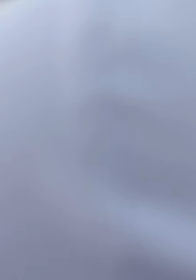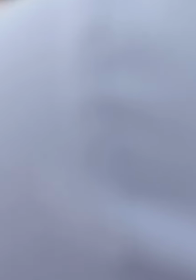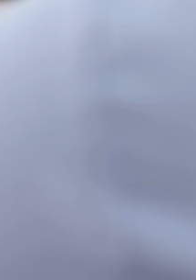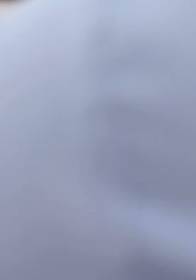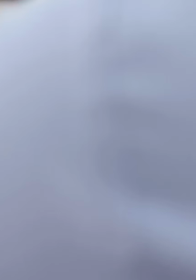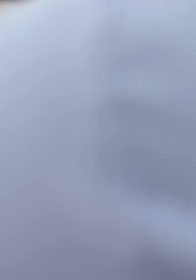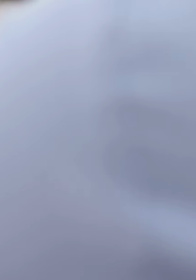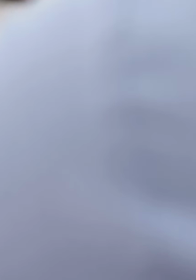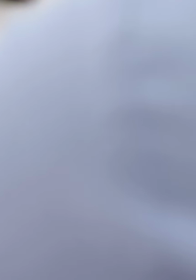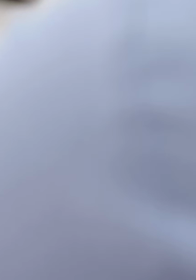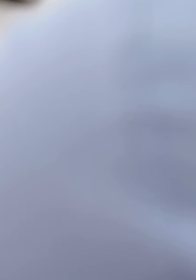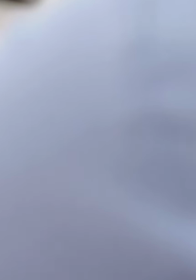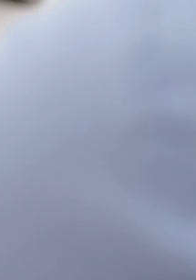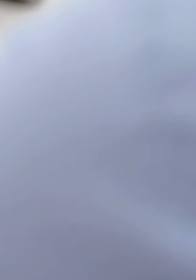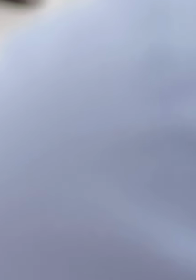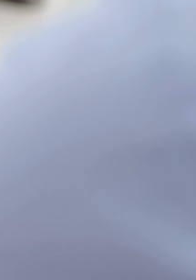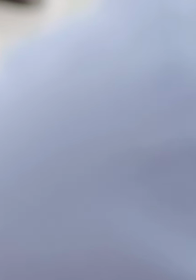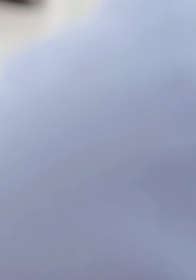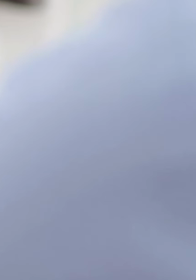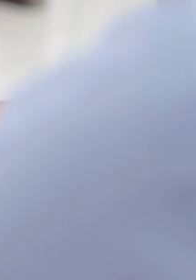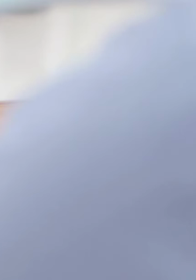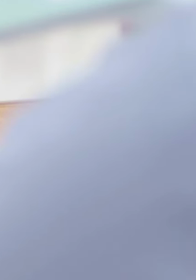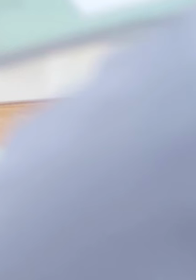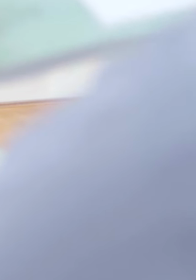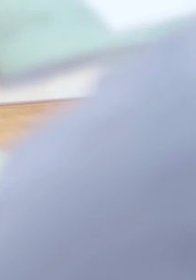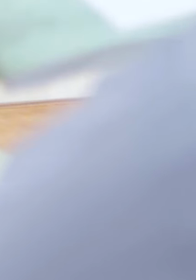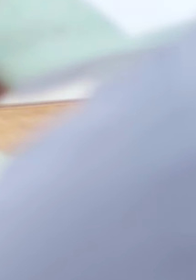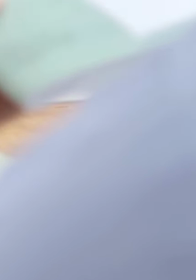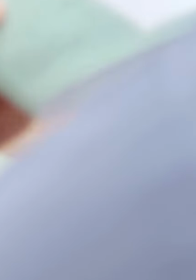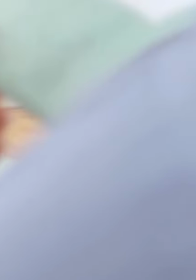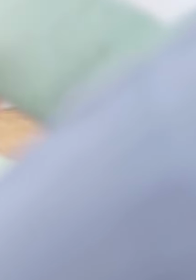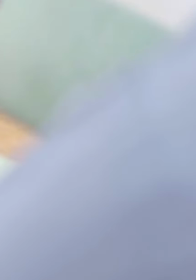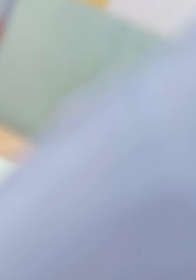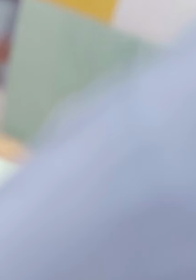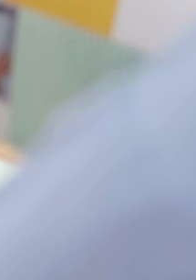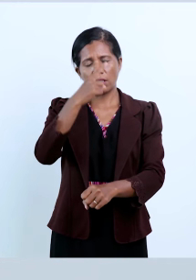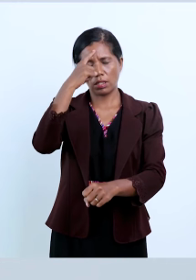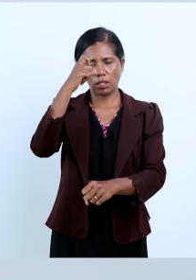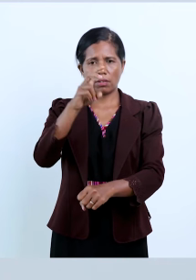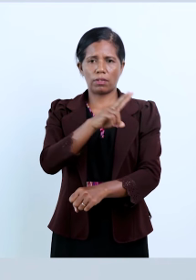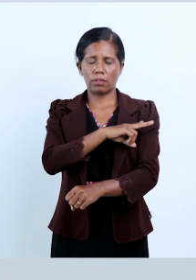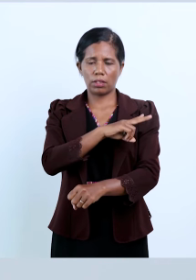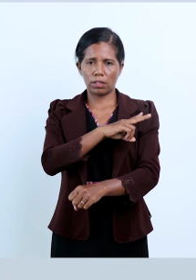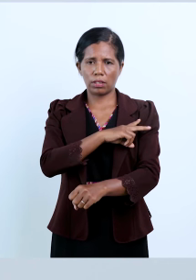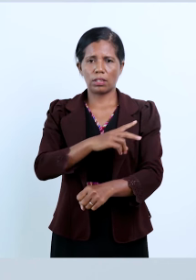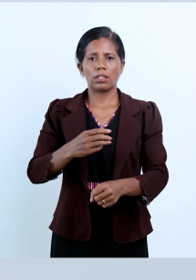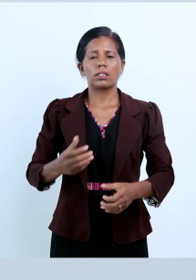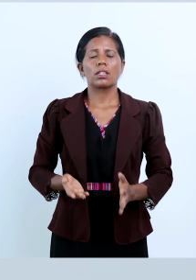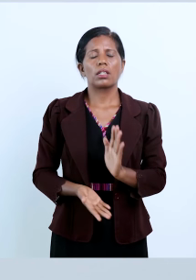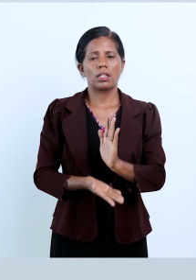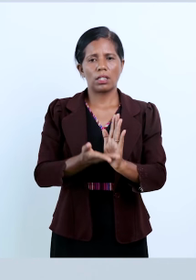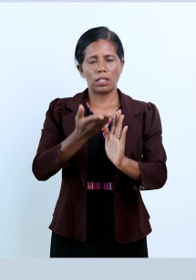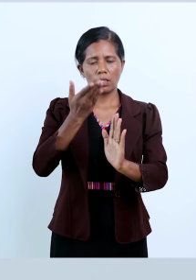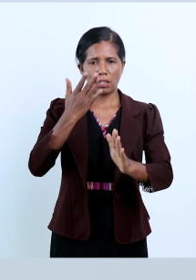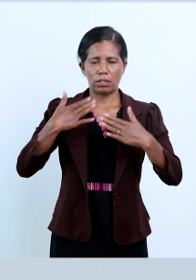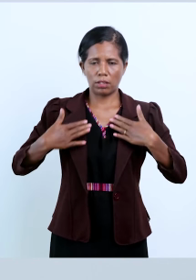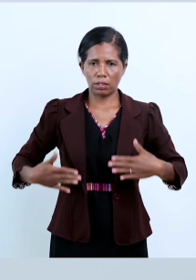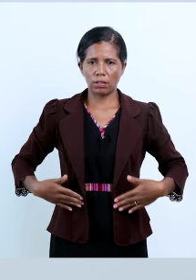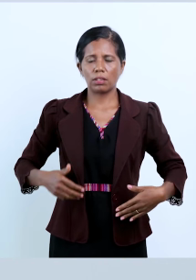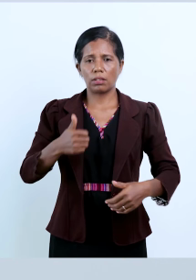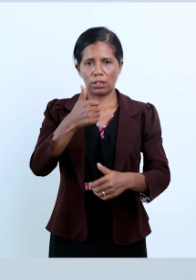risiko moras pneumococcal iya komunidad ini led no hamenus circulasaun patogenio. Tamba vaksina pneumococcus se